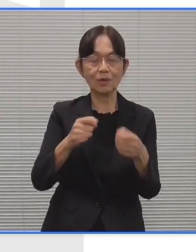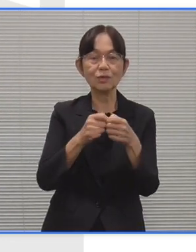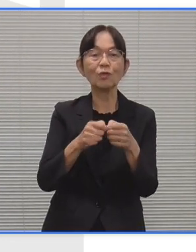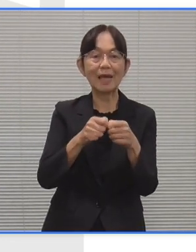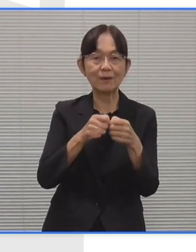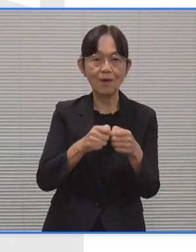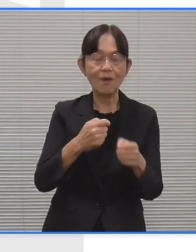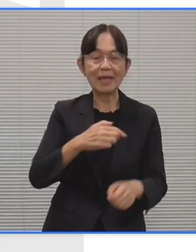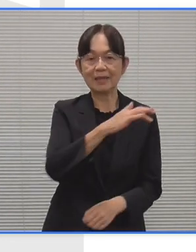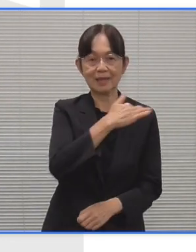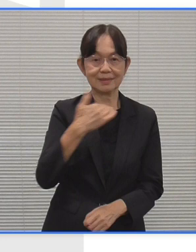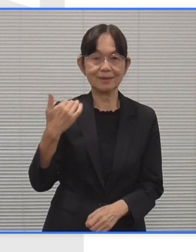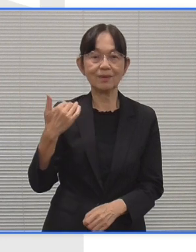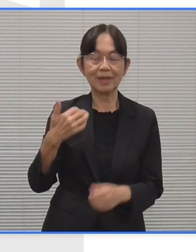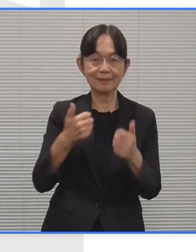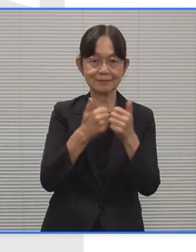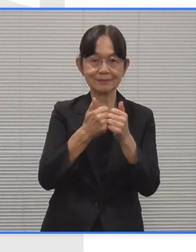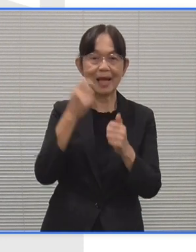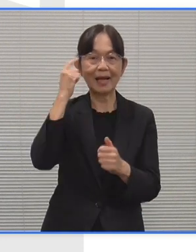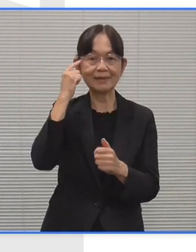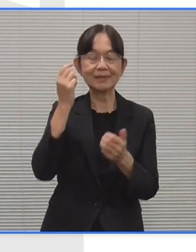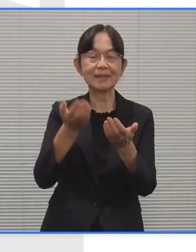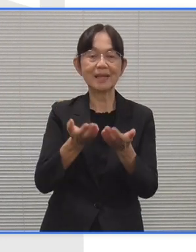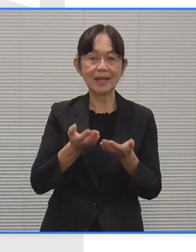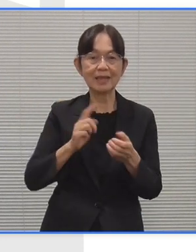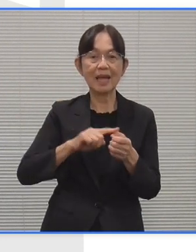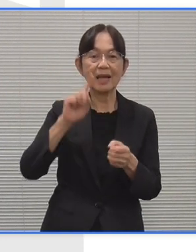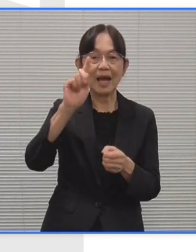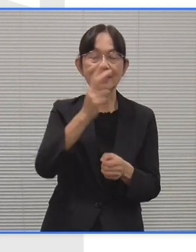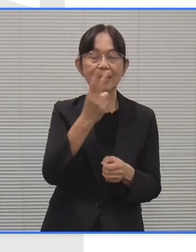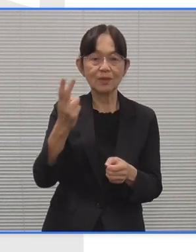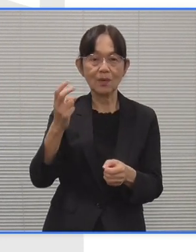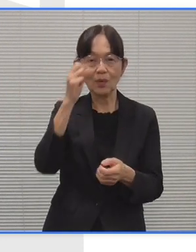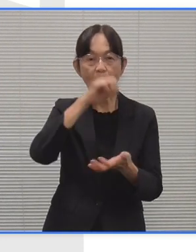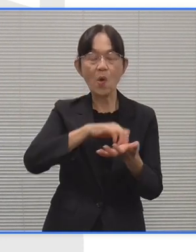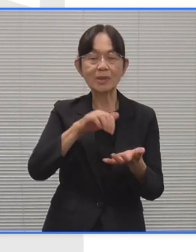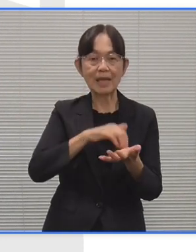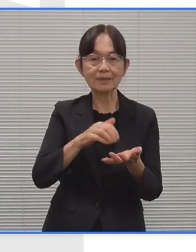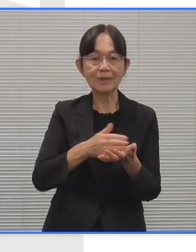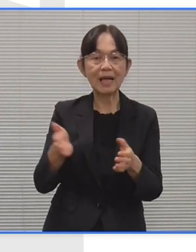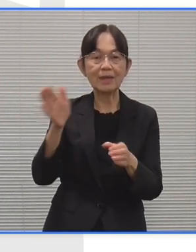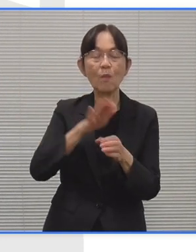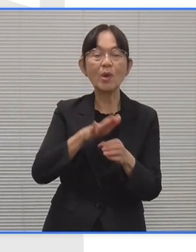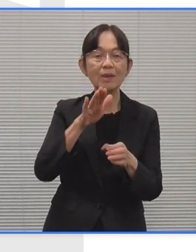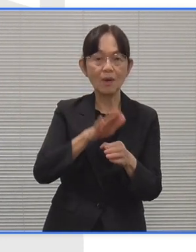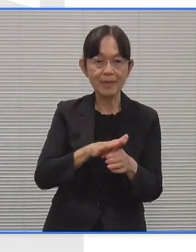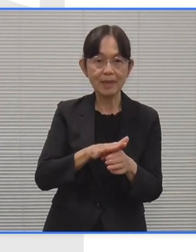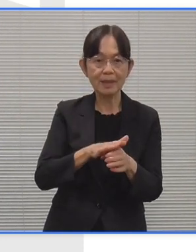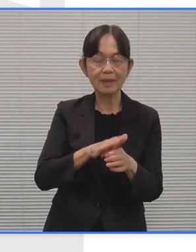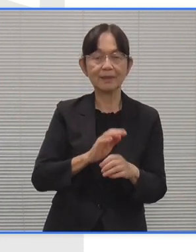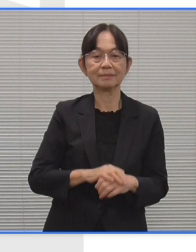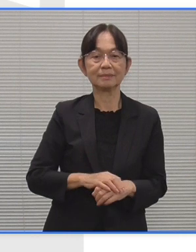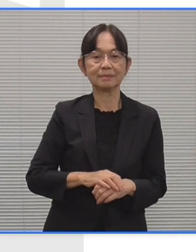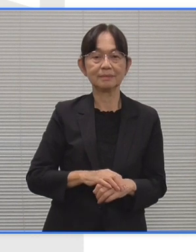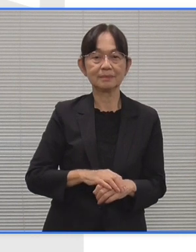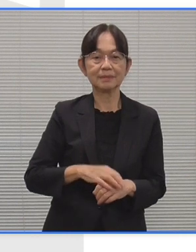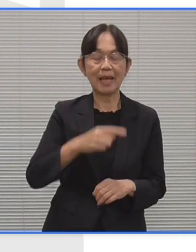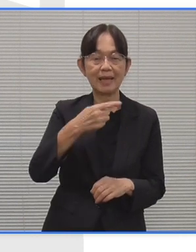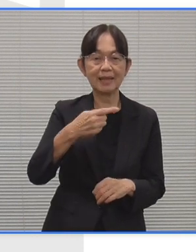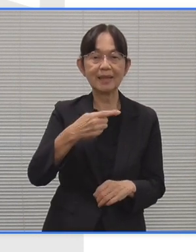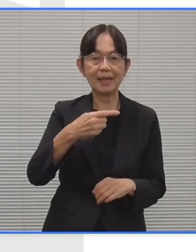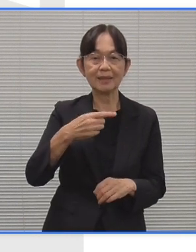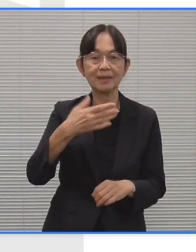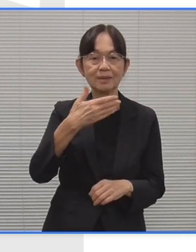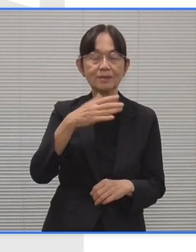方で考えさせていただきまして、来年度の予算案の中に盛り込み、第1回区議会定例会